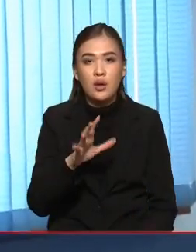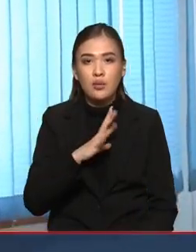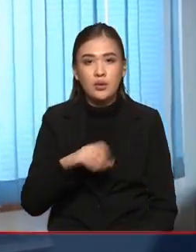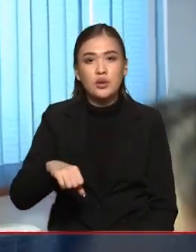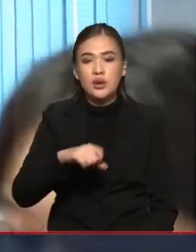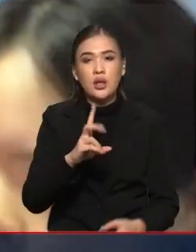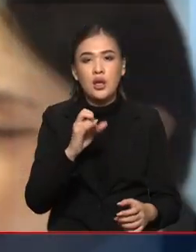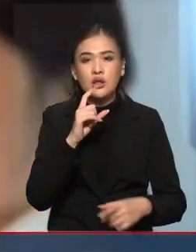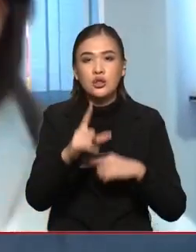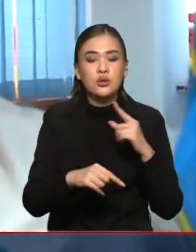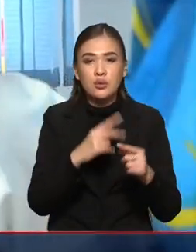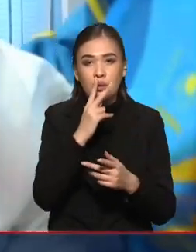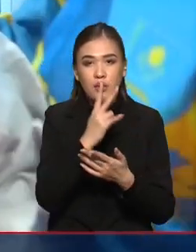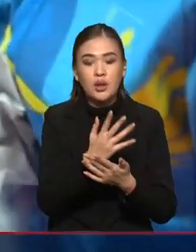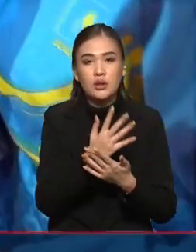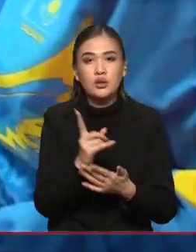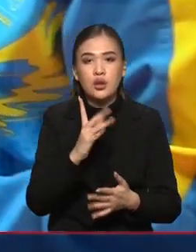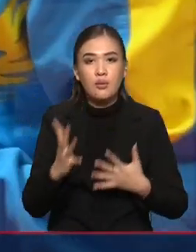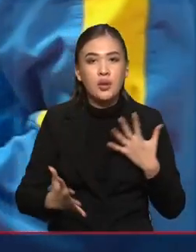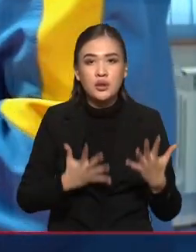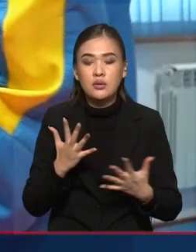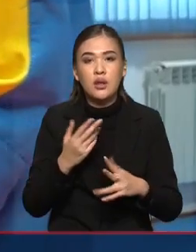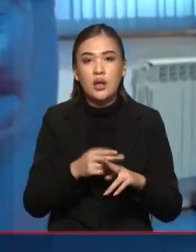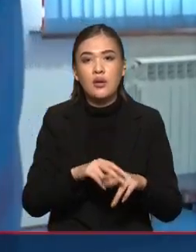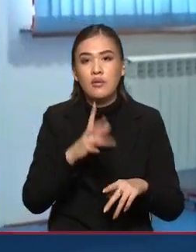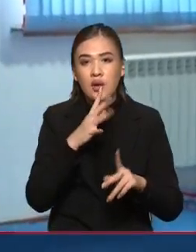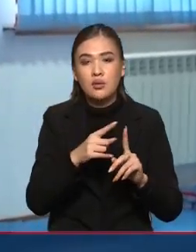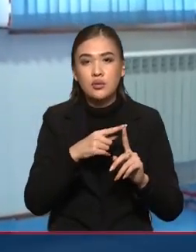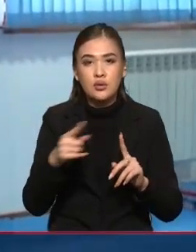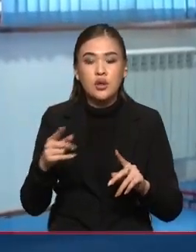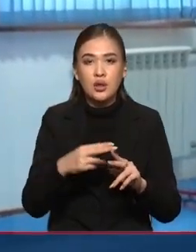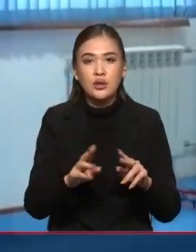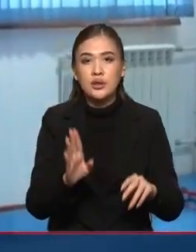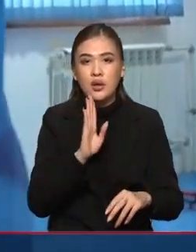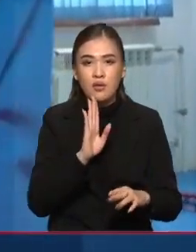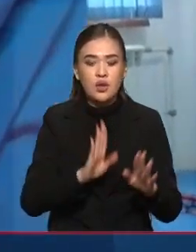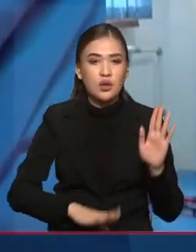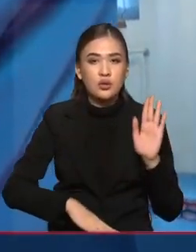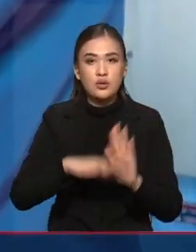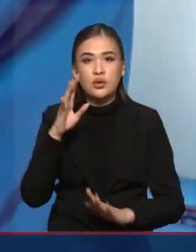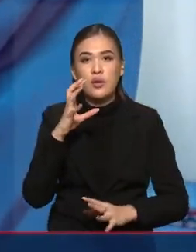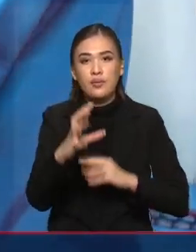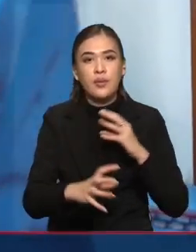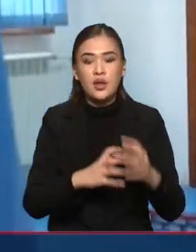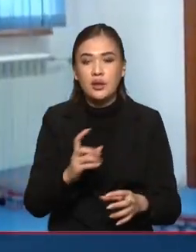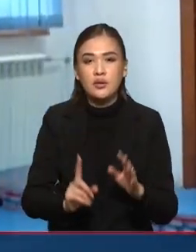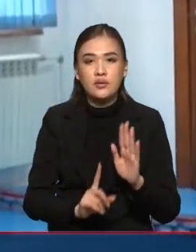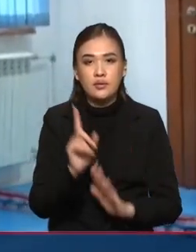на чемпионаты, чтобы дать мотивацию. Спустя время солнечная девочка стала лучшей в мире.